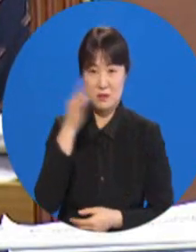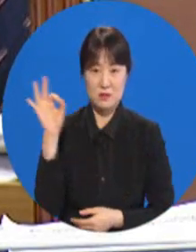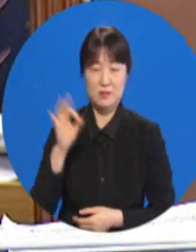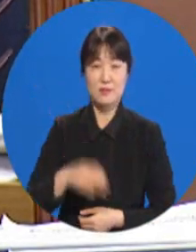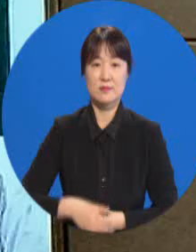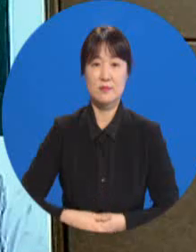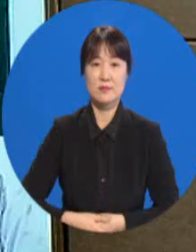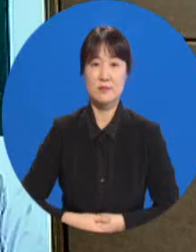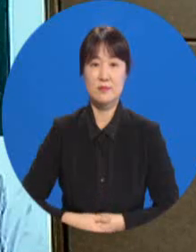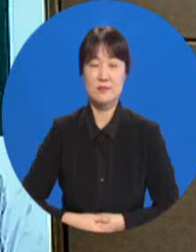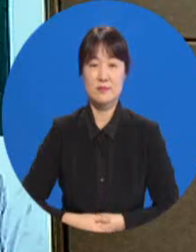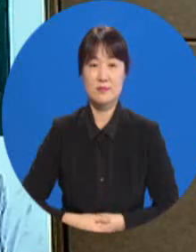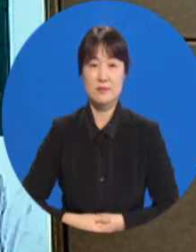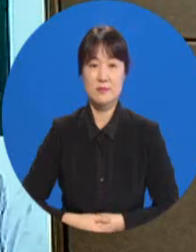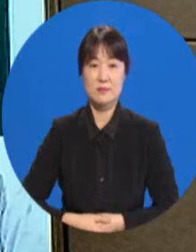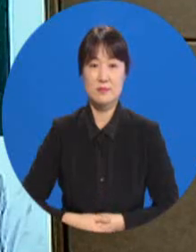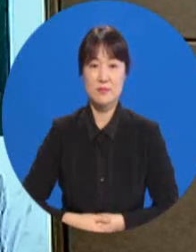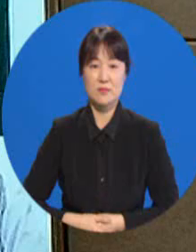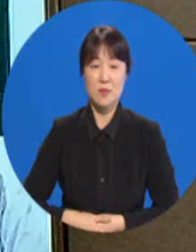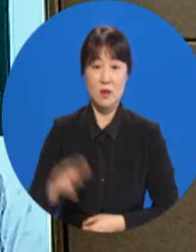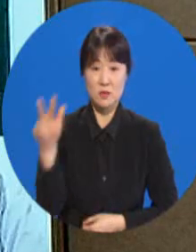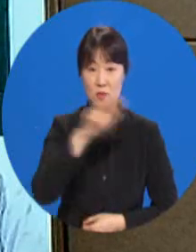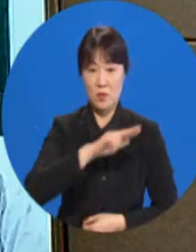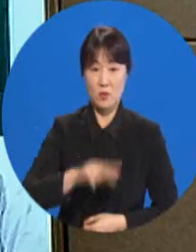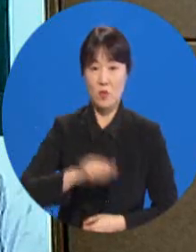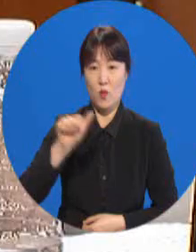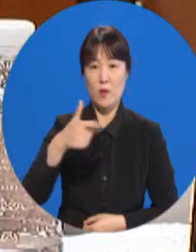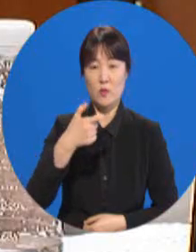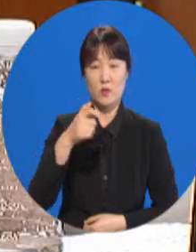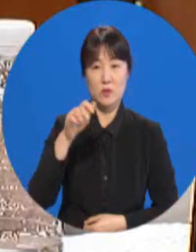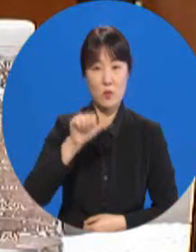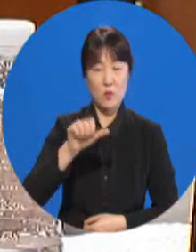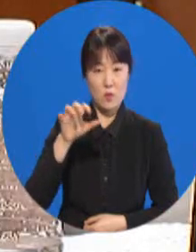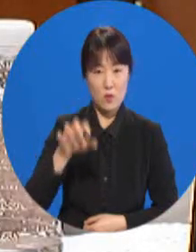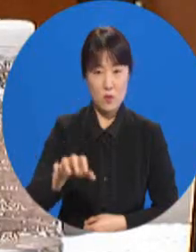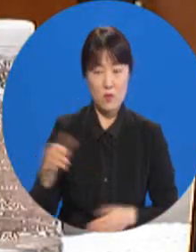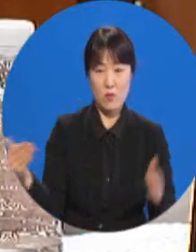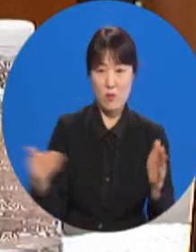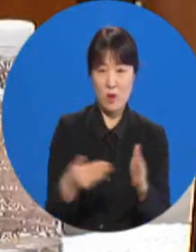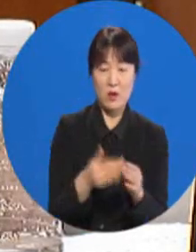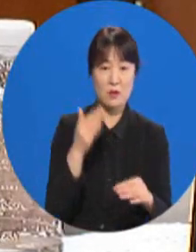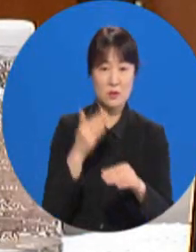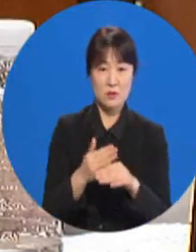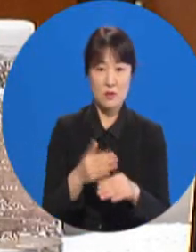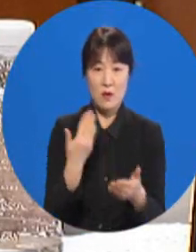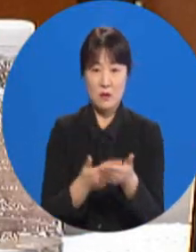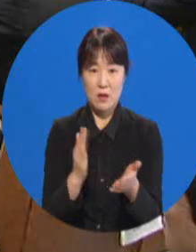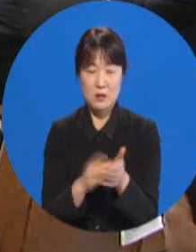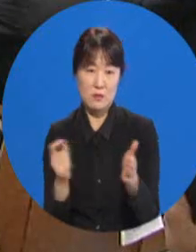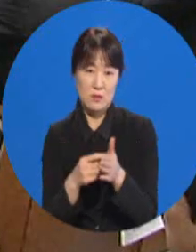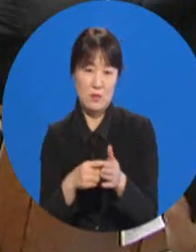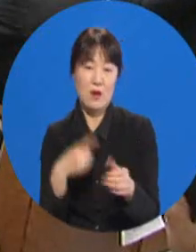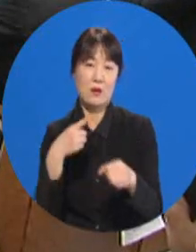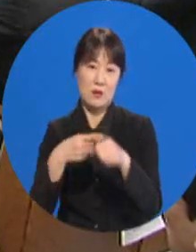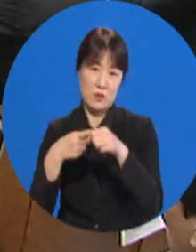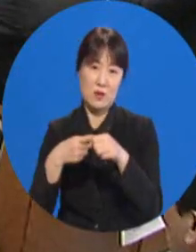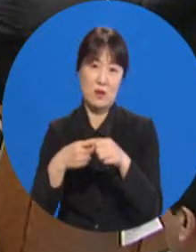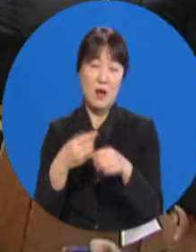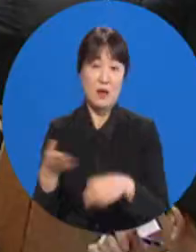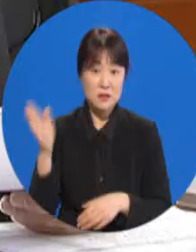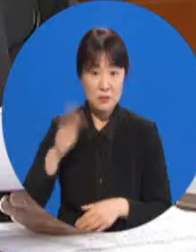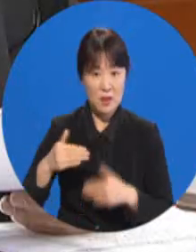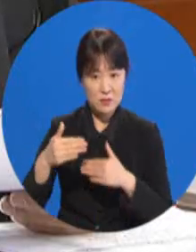받아들여졌습니다. 전국 560여 곳의 접안시설 가운데 개선작업 1순위로 꼽히고 있는데도 진척이 없기